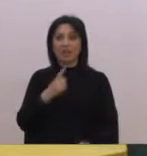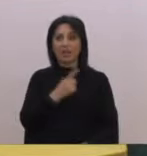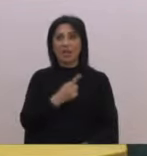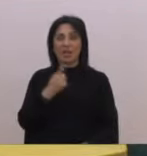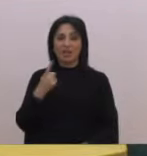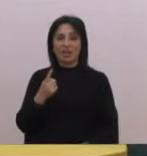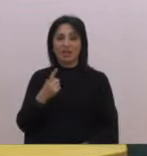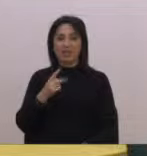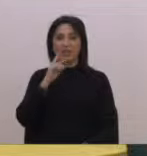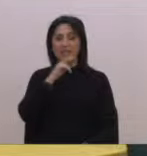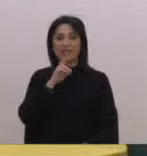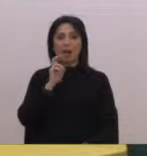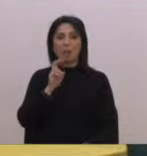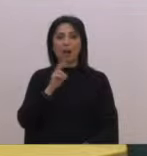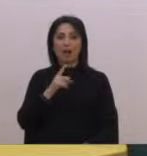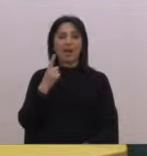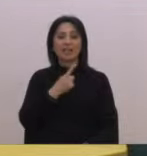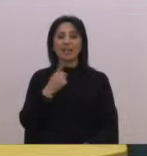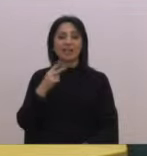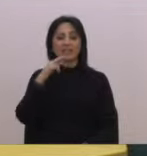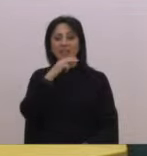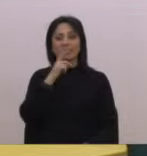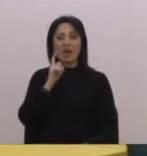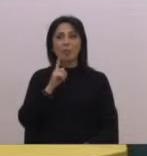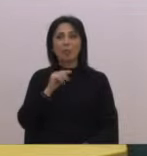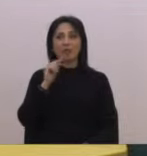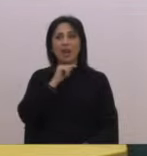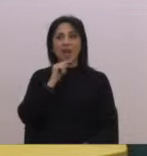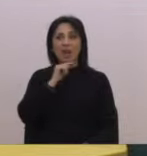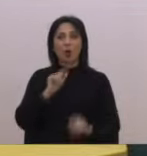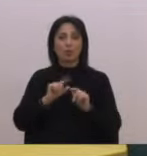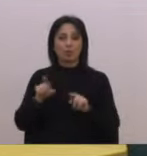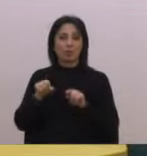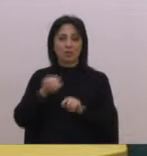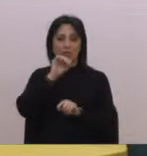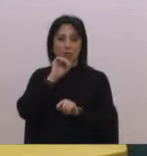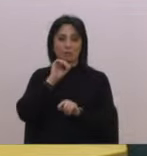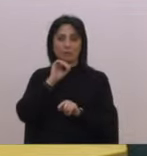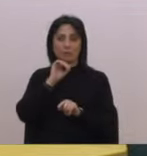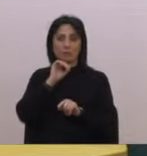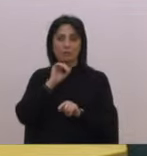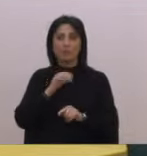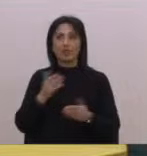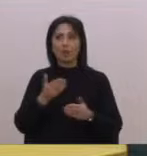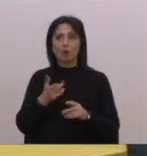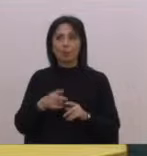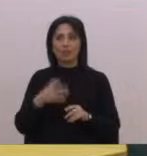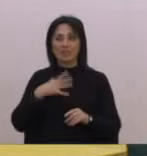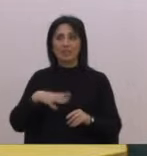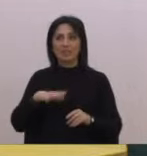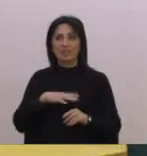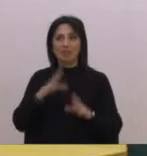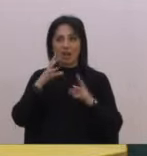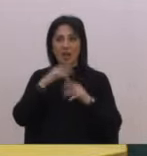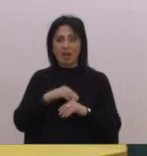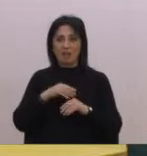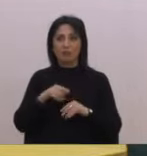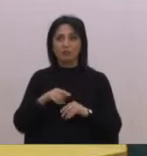ერთადერთი წამალია. ეს ერთადერთი წამალი არის ეკონომიკური ზრდა, რომელსაც საქართველო ახერხებს